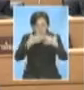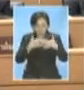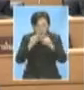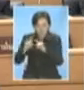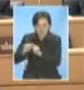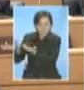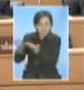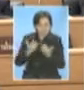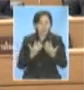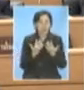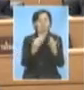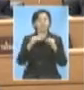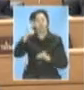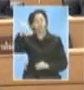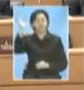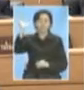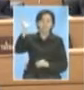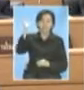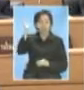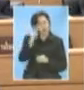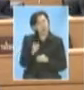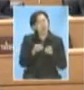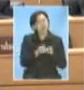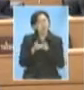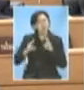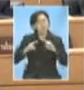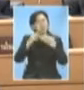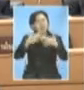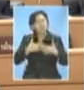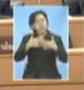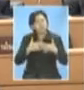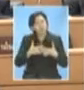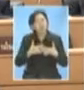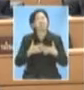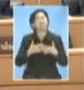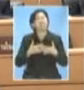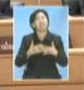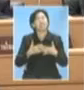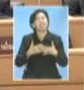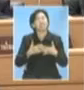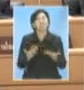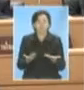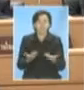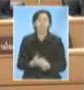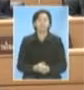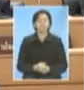นาผมถามว่านี่ก็คือแนวทางที่จะเดินไปในภาคอุตสาหกรรมในวันนี้และอนาคตเหรอครับ